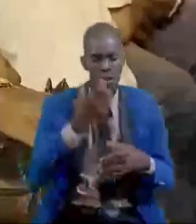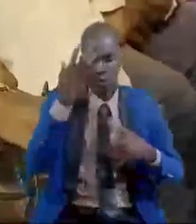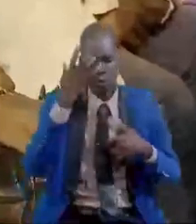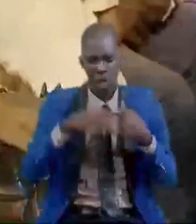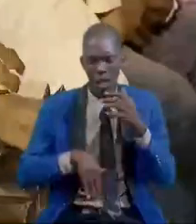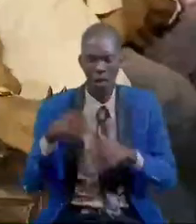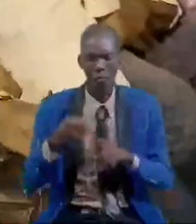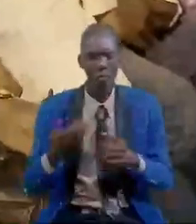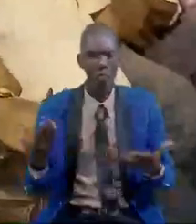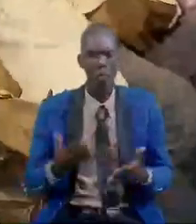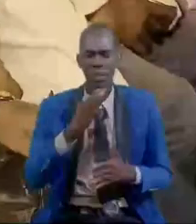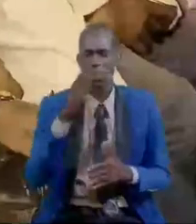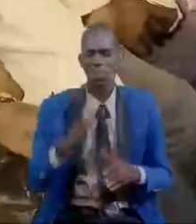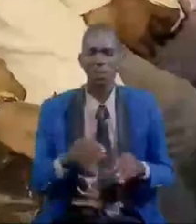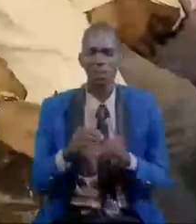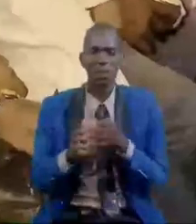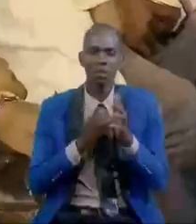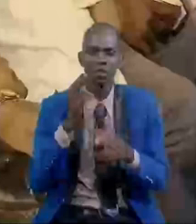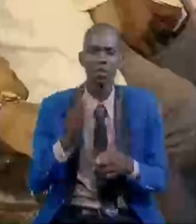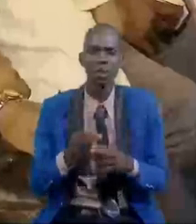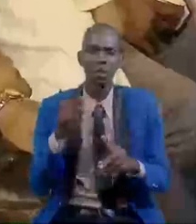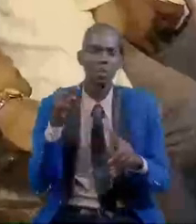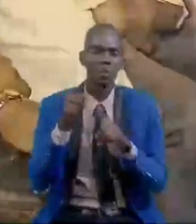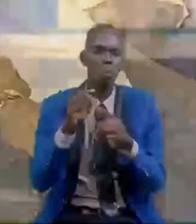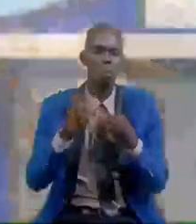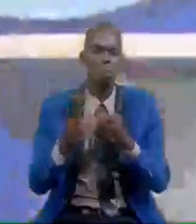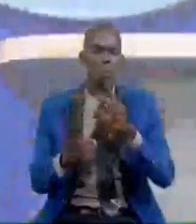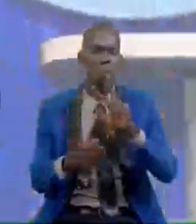maladie. Troisième point maintenant.